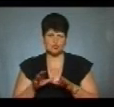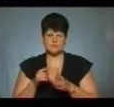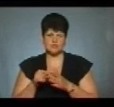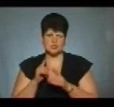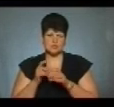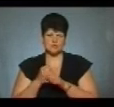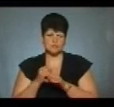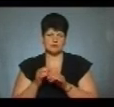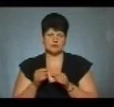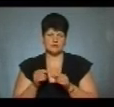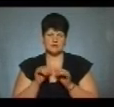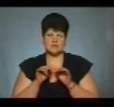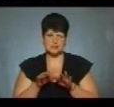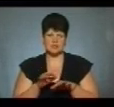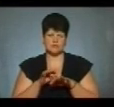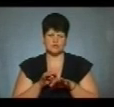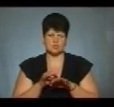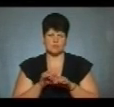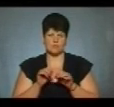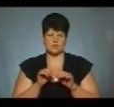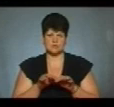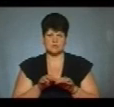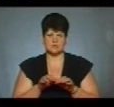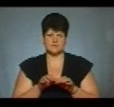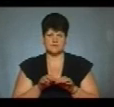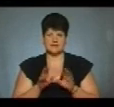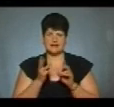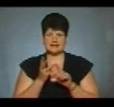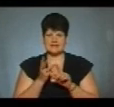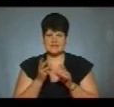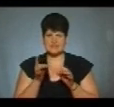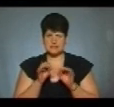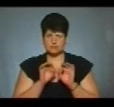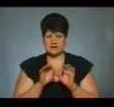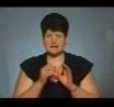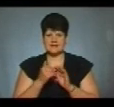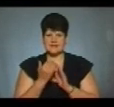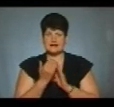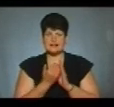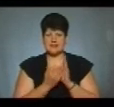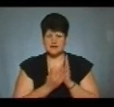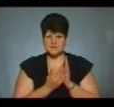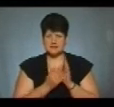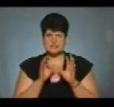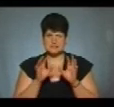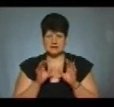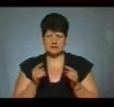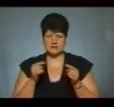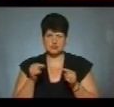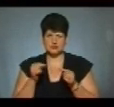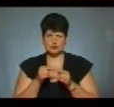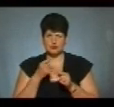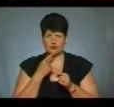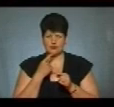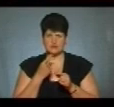дій для відповідного проходження процедури. Третій раз пояснюю. Є регламент і є закон, який чітко визначає, яке рішення буде ставитися